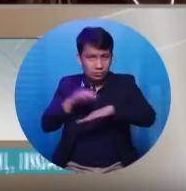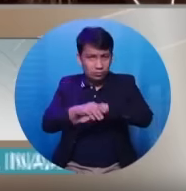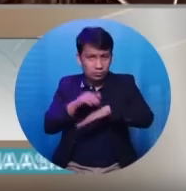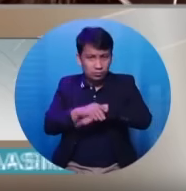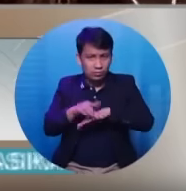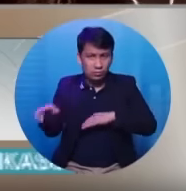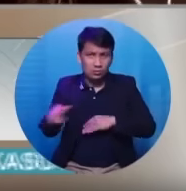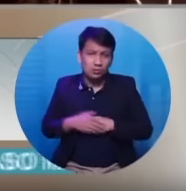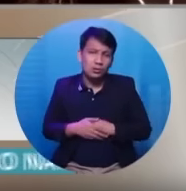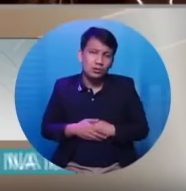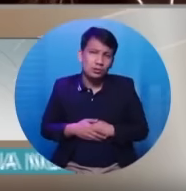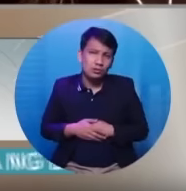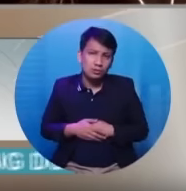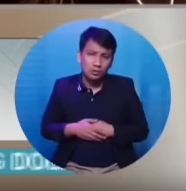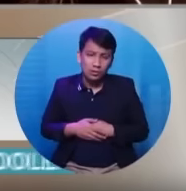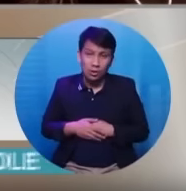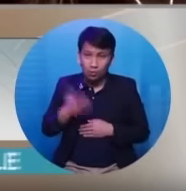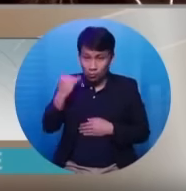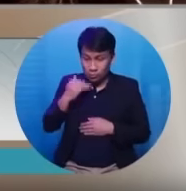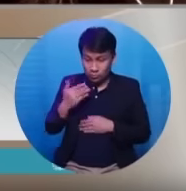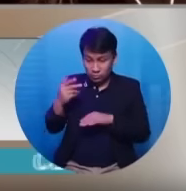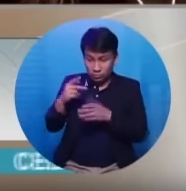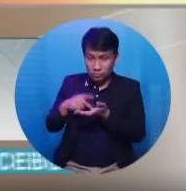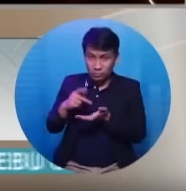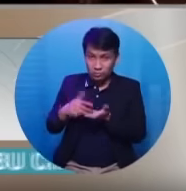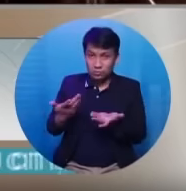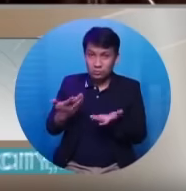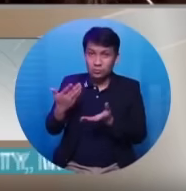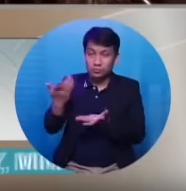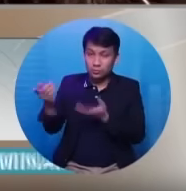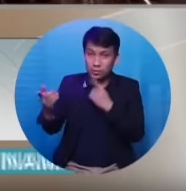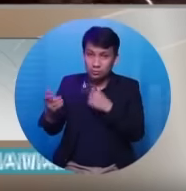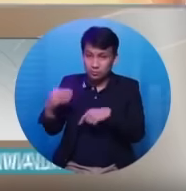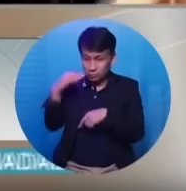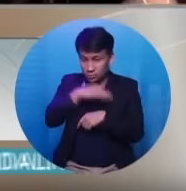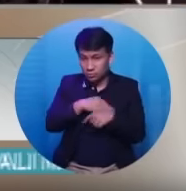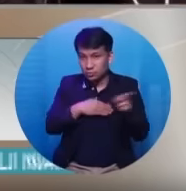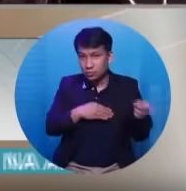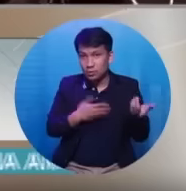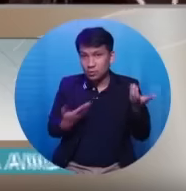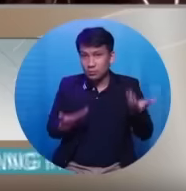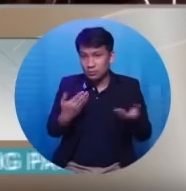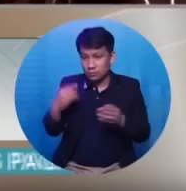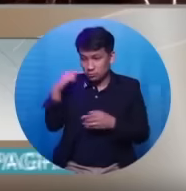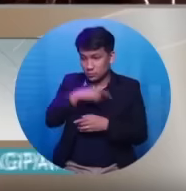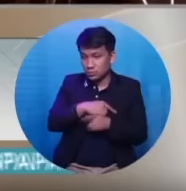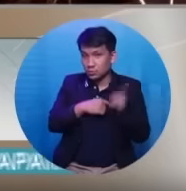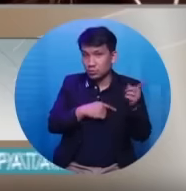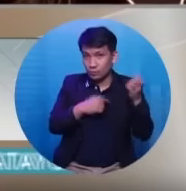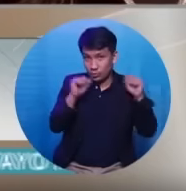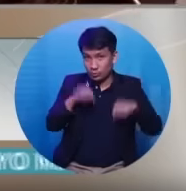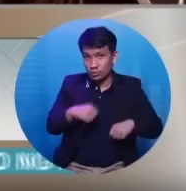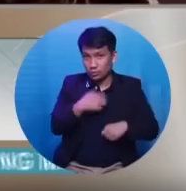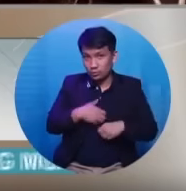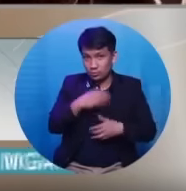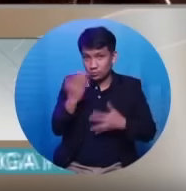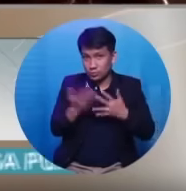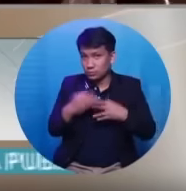inyo. Mm-mm. Okay. Tapos yung ma'am, paninirampuri, kung kayo po'y pinagbibintangan yes, niya po na homewrecker